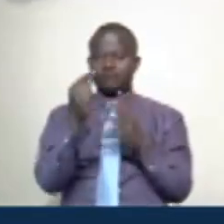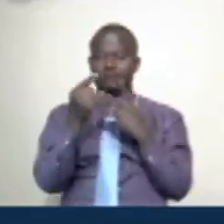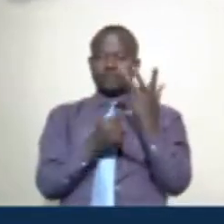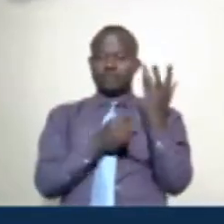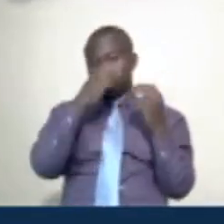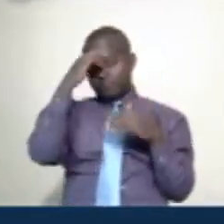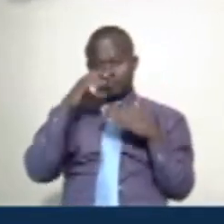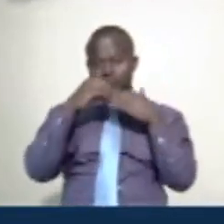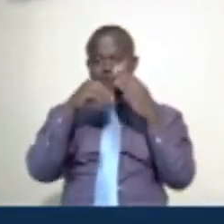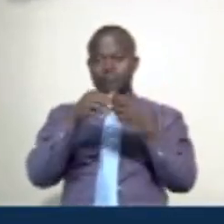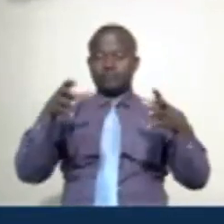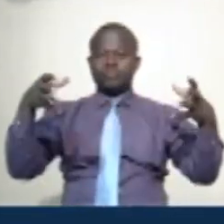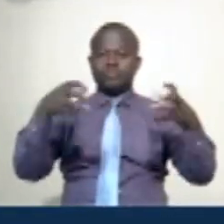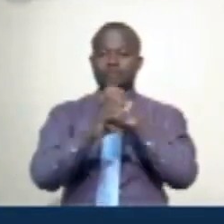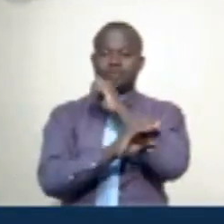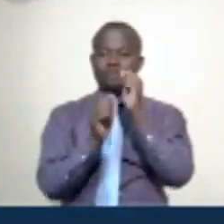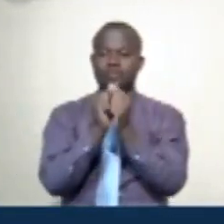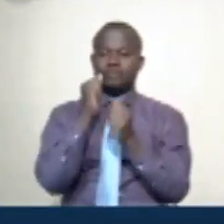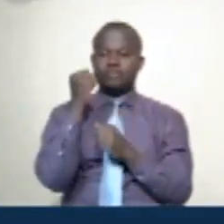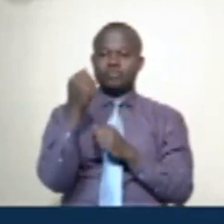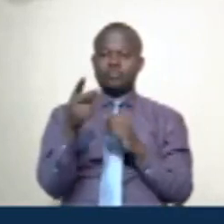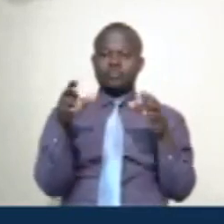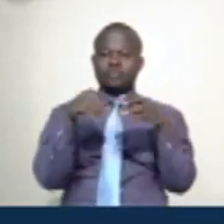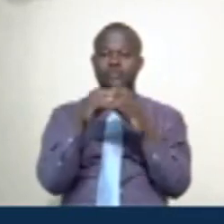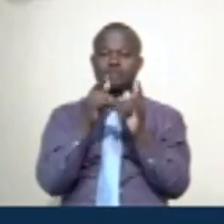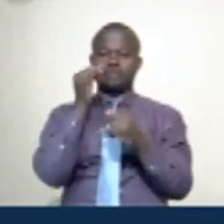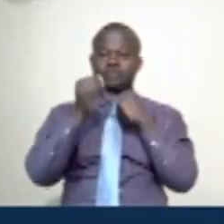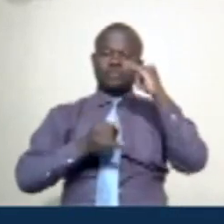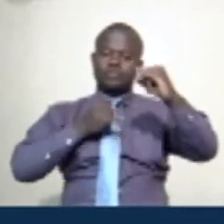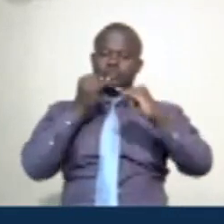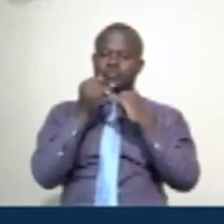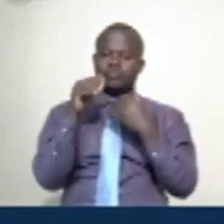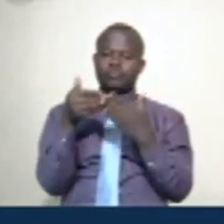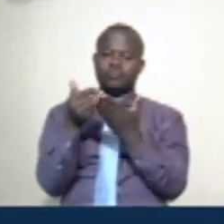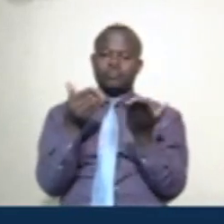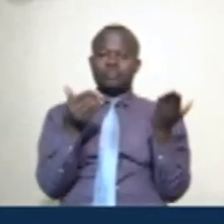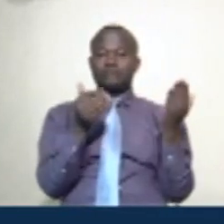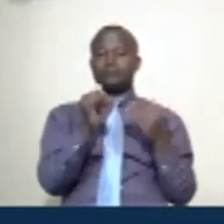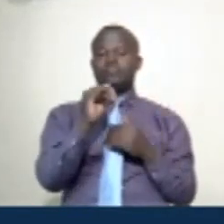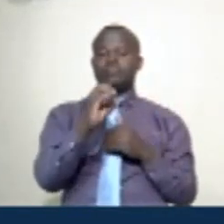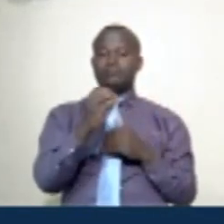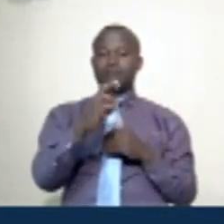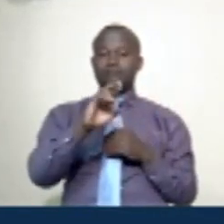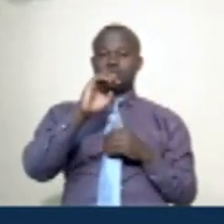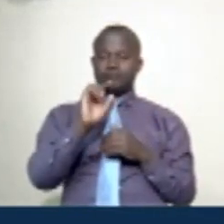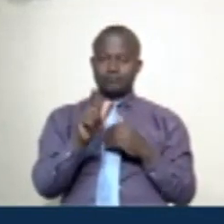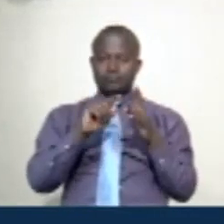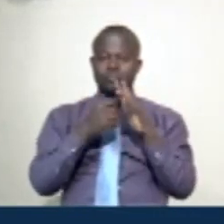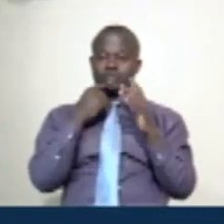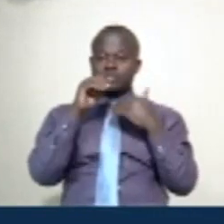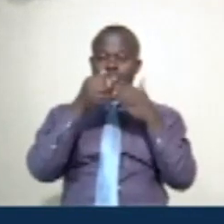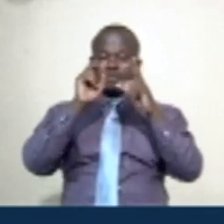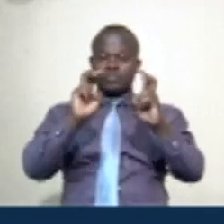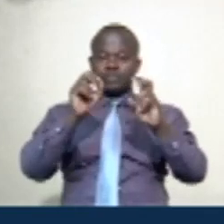niho ubuyobozi bw'irihuriro ry'ibihugu 12 bihuriye mu nama mpuzamahanga ku karere k'ibiyaga bigari ICGLR buhera buvuga ko